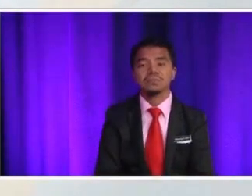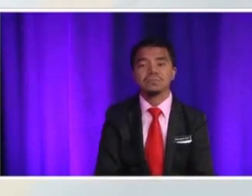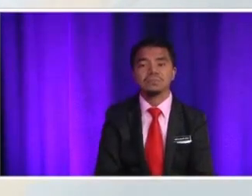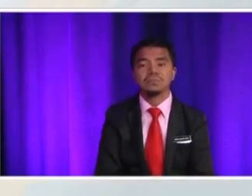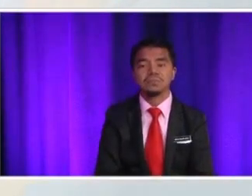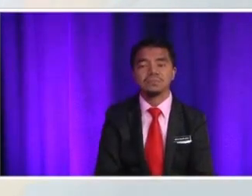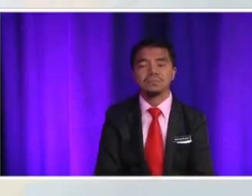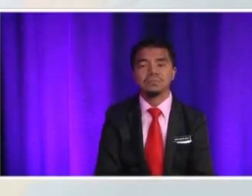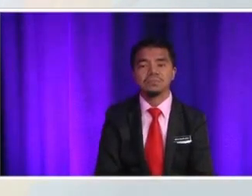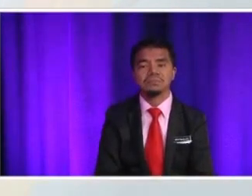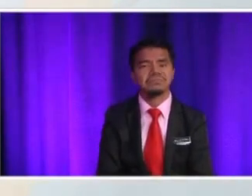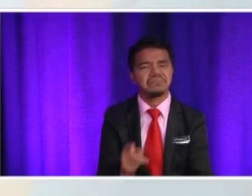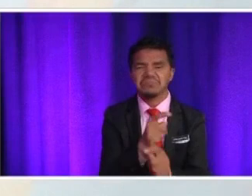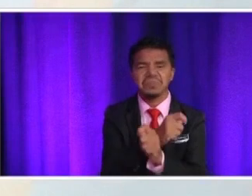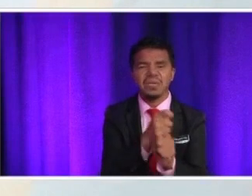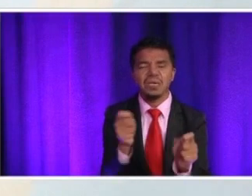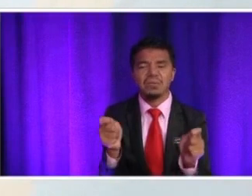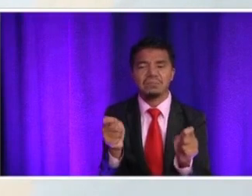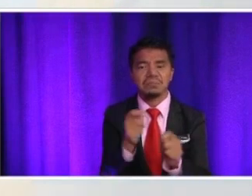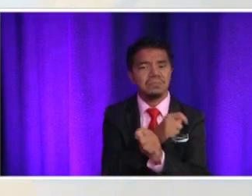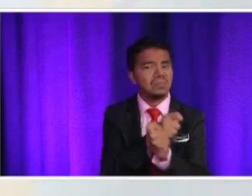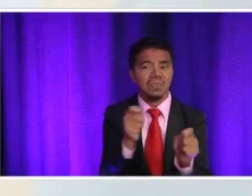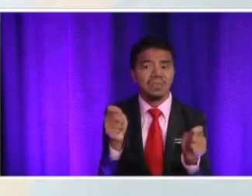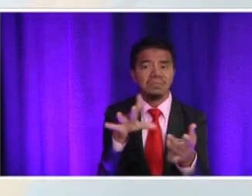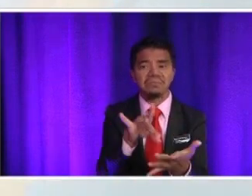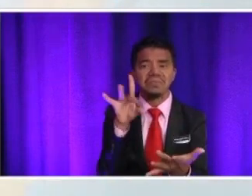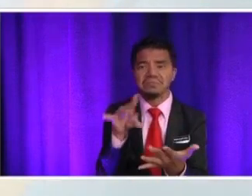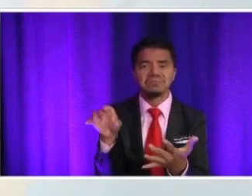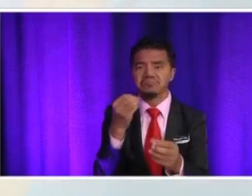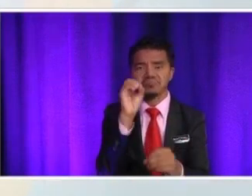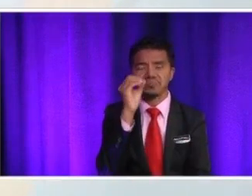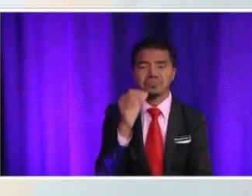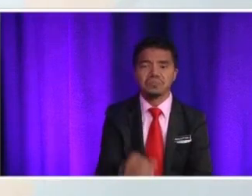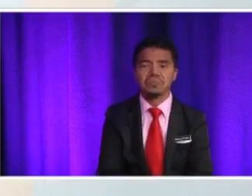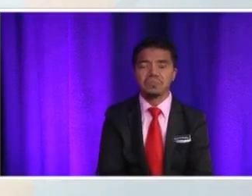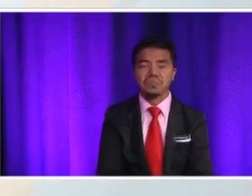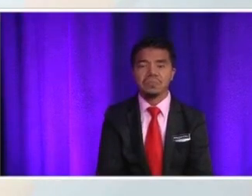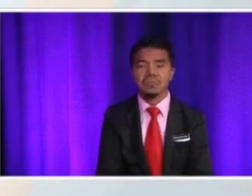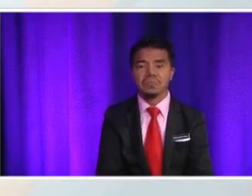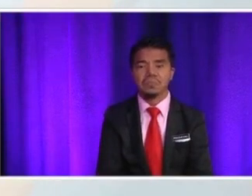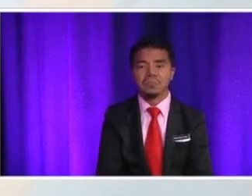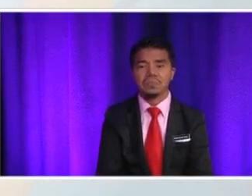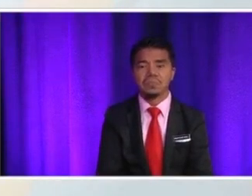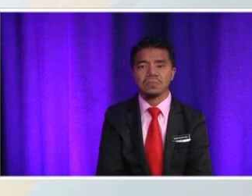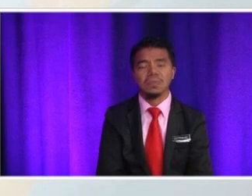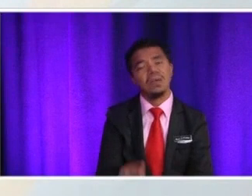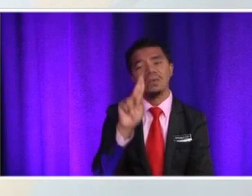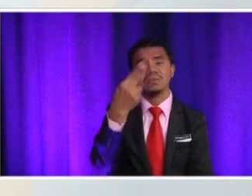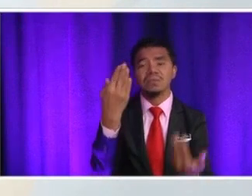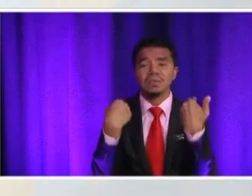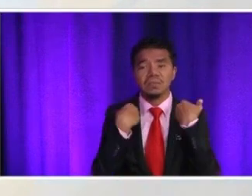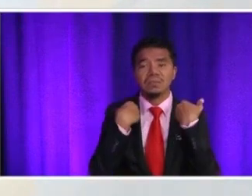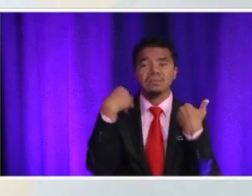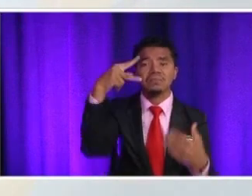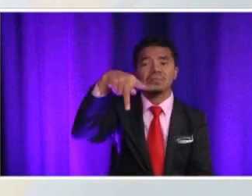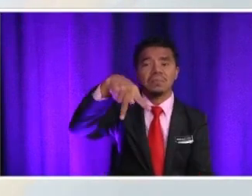Ataupun tiada variasi. Okey, mahal. Lepas tu tak ada variasi sebab dia ada package A, package B kan? Lepas tu dengan